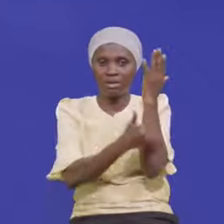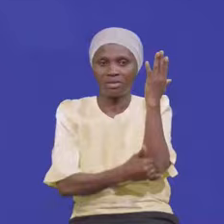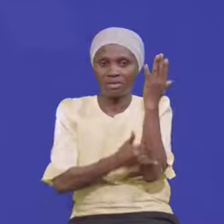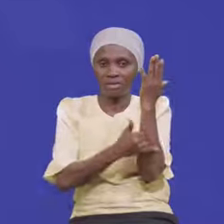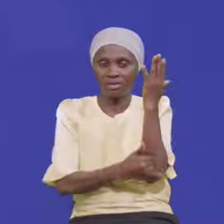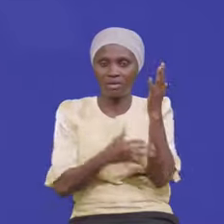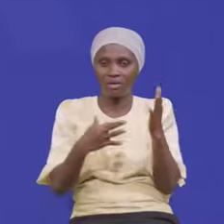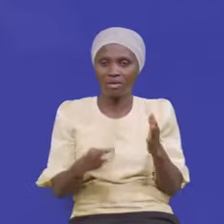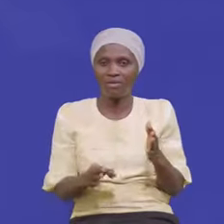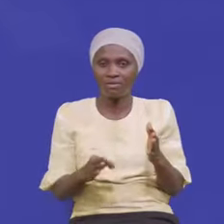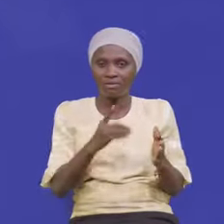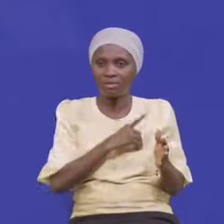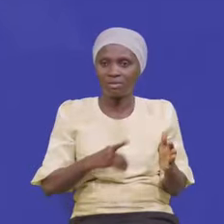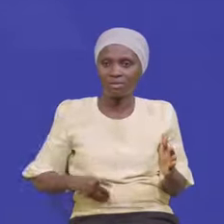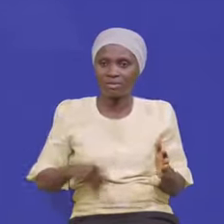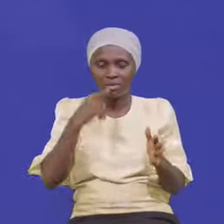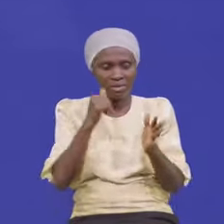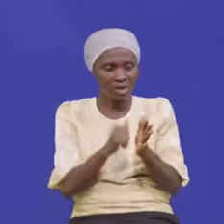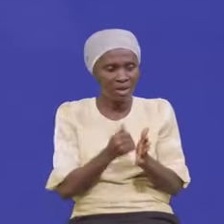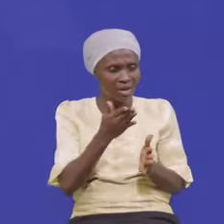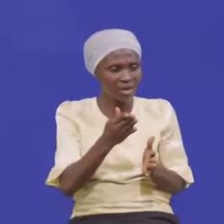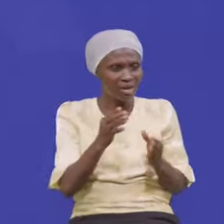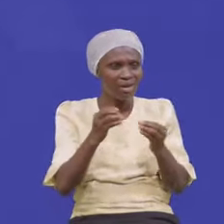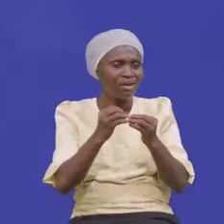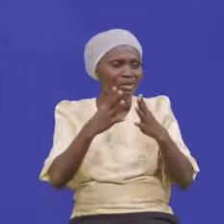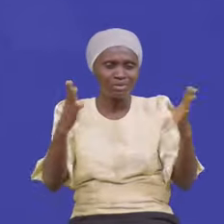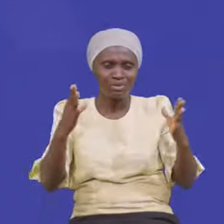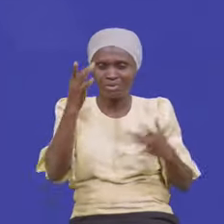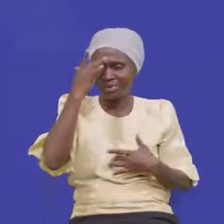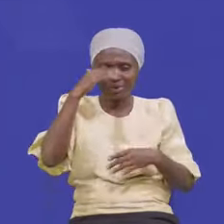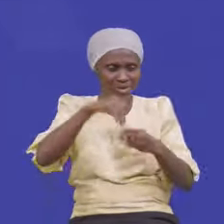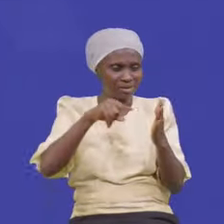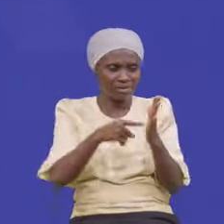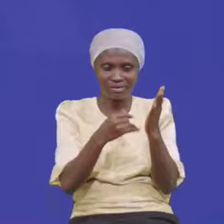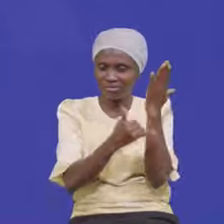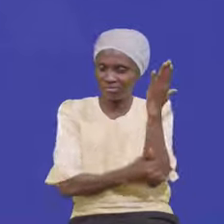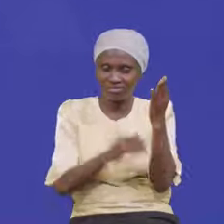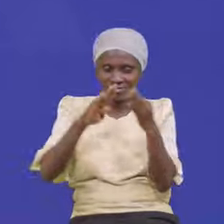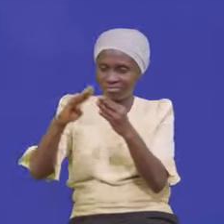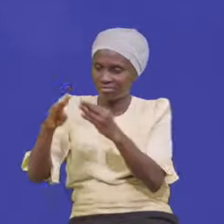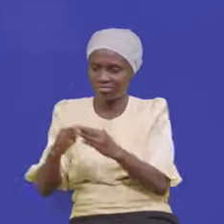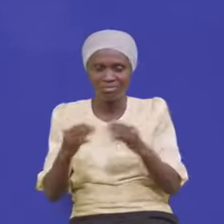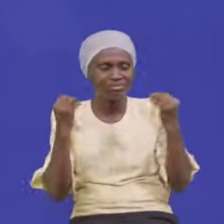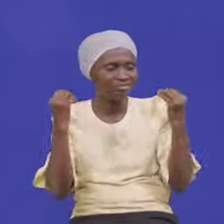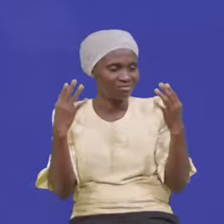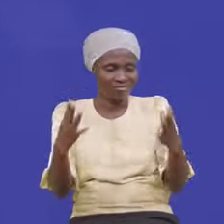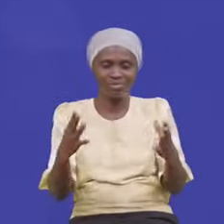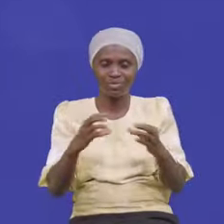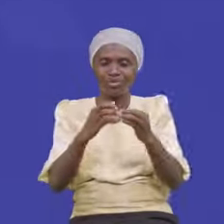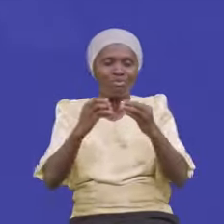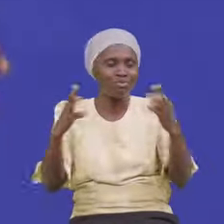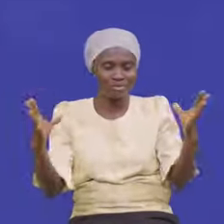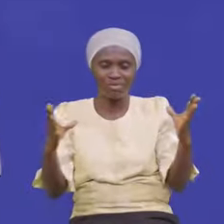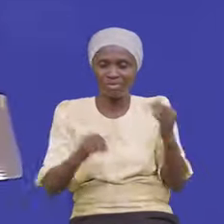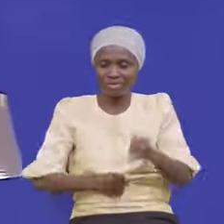నగరాన్ని చూస్తున్నాడు. There's too much sickness in this village. ఈ వీధిలో, ఈ యొక్క గ్రామంలో ఎంతో రోగం ఉంది. There's too much suffering in this village. ఈ